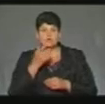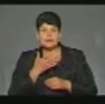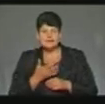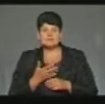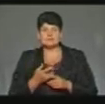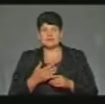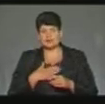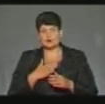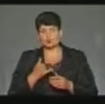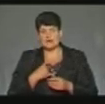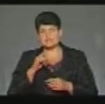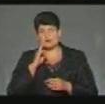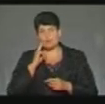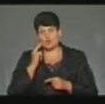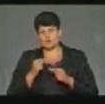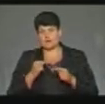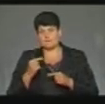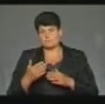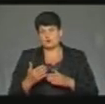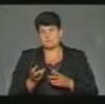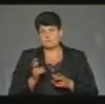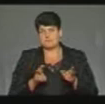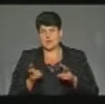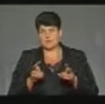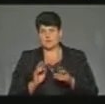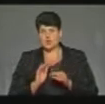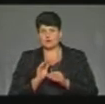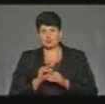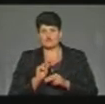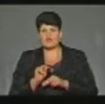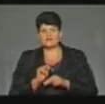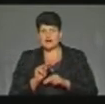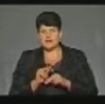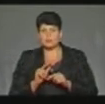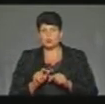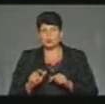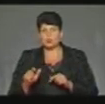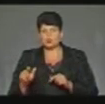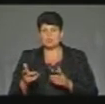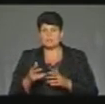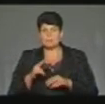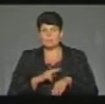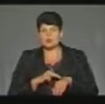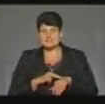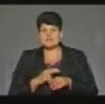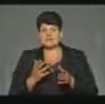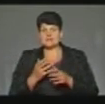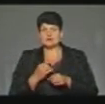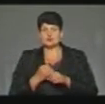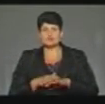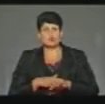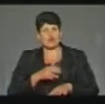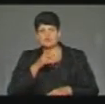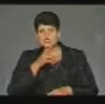нас молоде покоління, яке приходить, от ми їх додатково навчаємо, і люди, які поліцейські насамперед, які працюють вже довгий